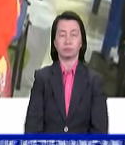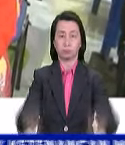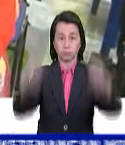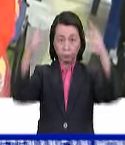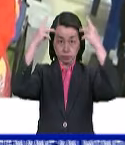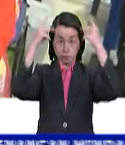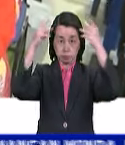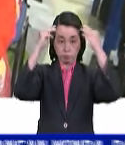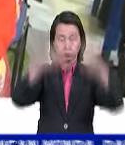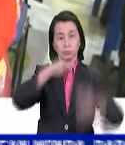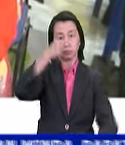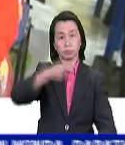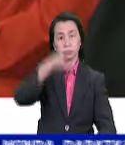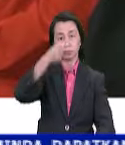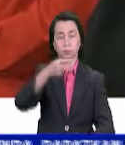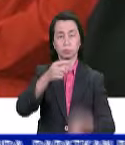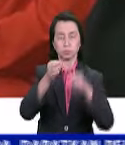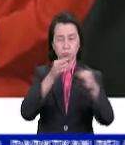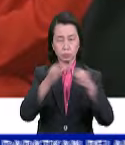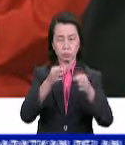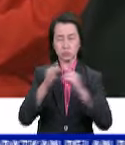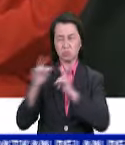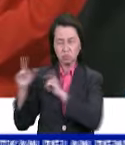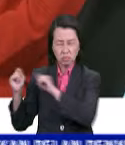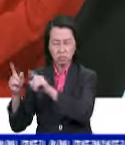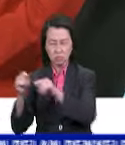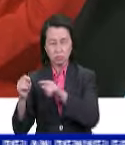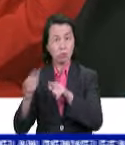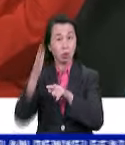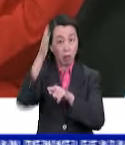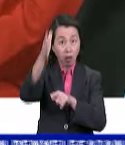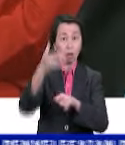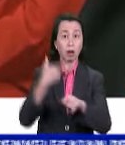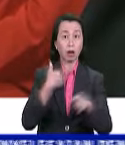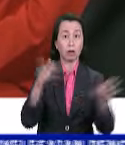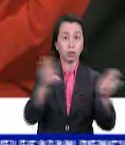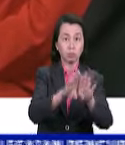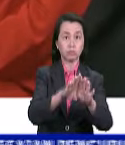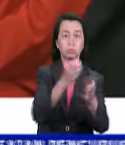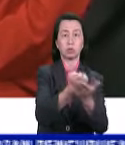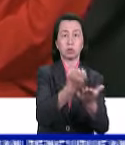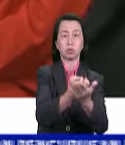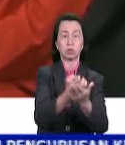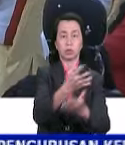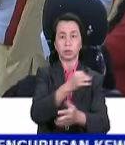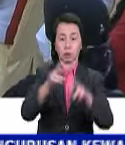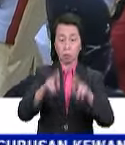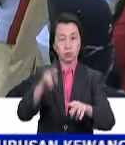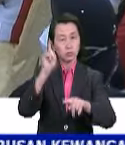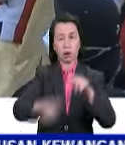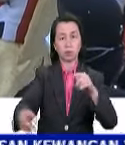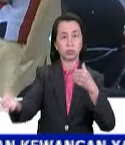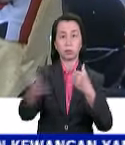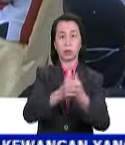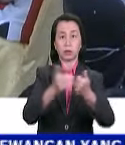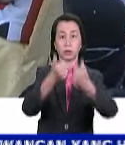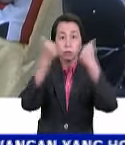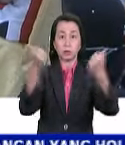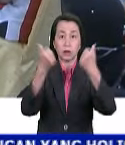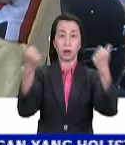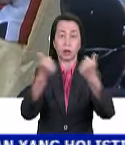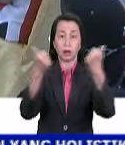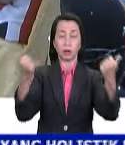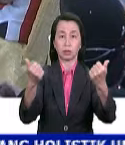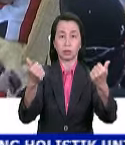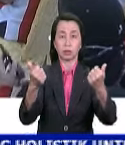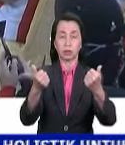Perdana Menteri berkata demikian ketika mengulas spekulasi akan ada penutupan ekonomi dan rakyat tidak dapat pulang menyambut Hari Raya Aidilfitri